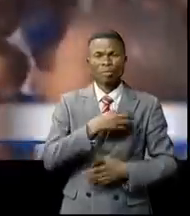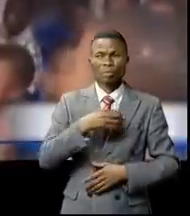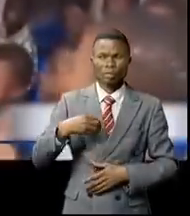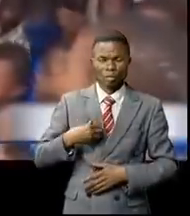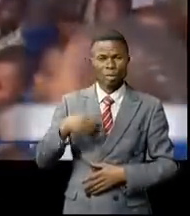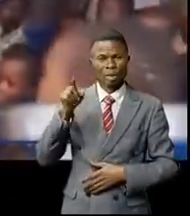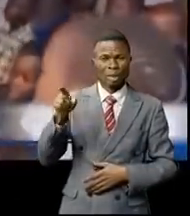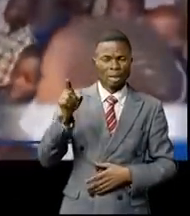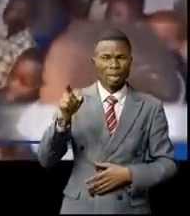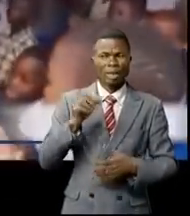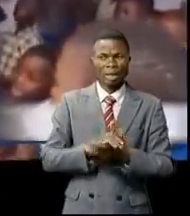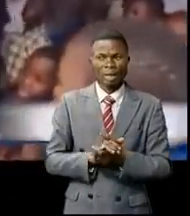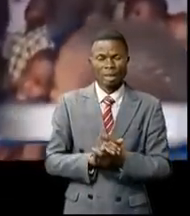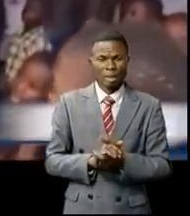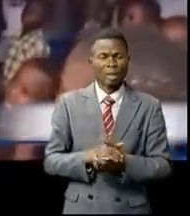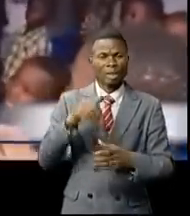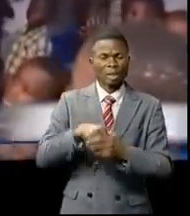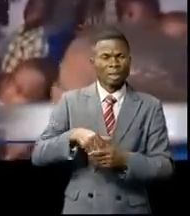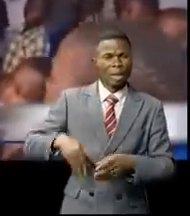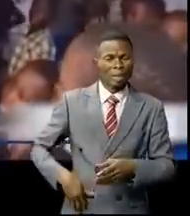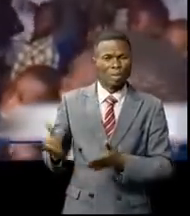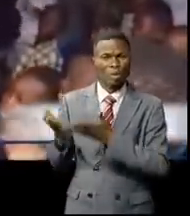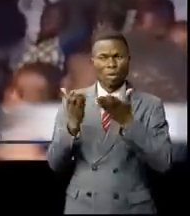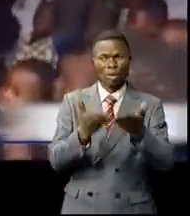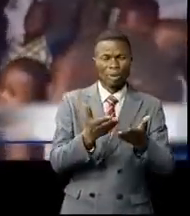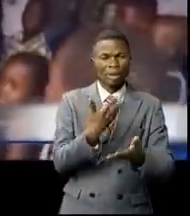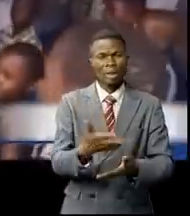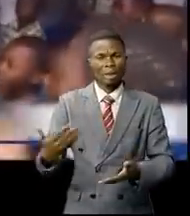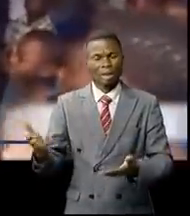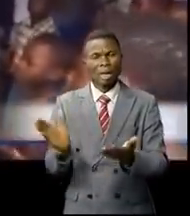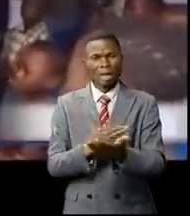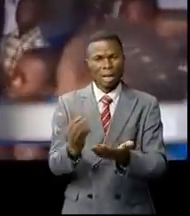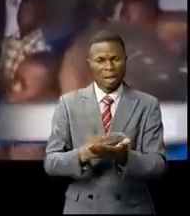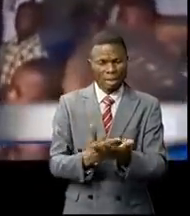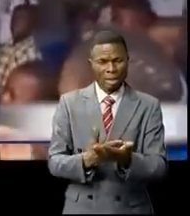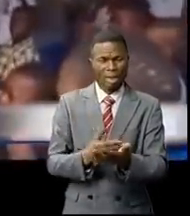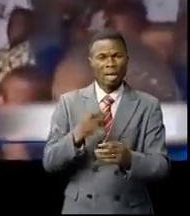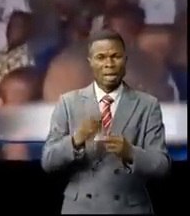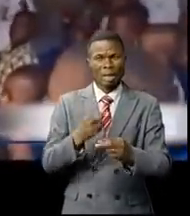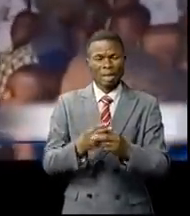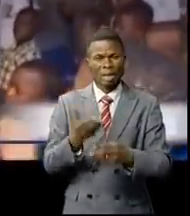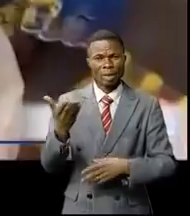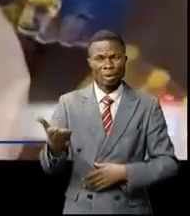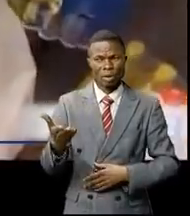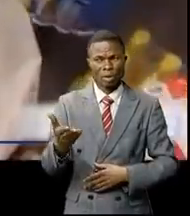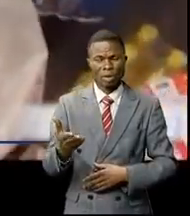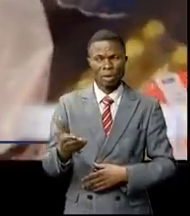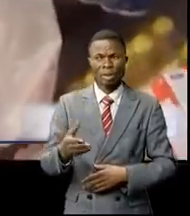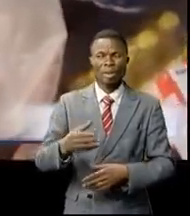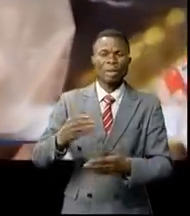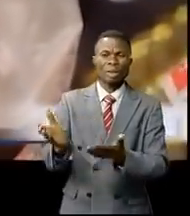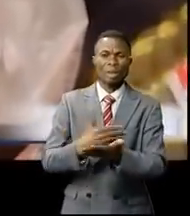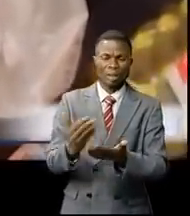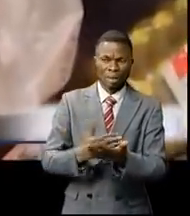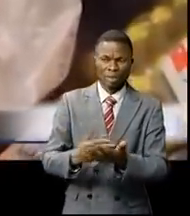bobo avait dans sa gibecière des fournitures scolaires constituée entre autres des cartables des